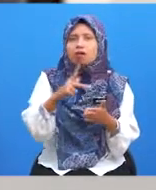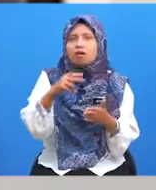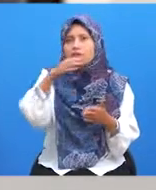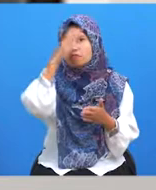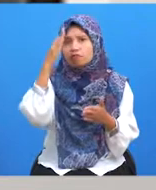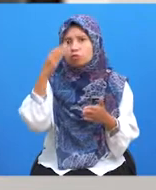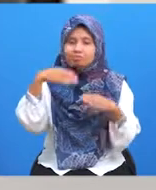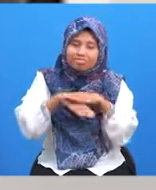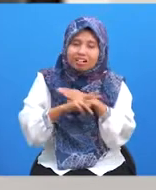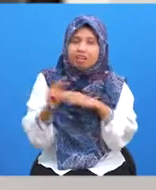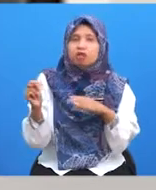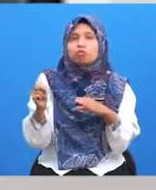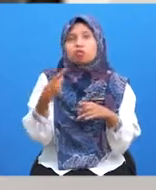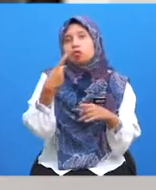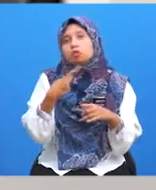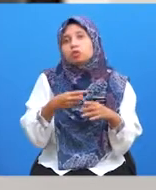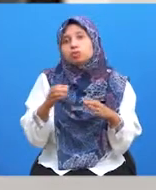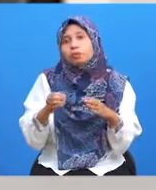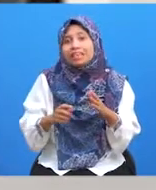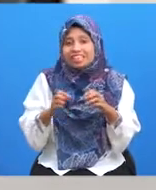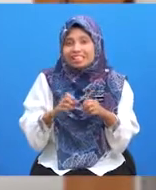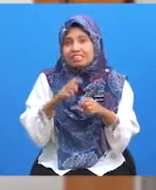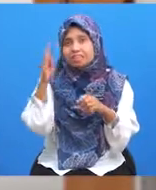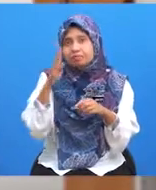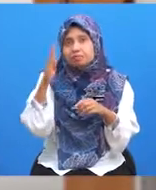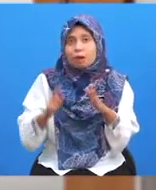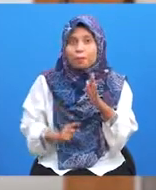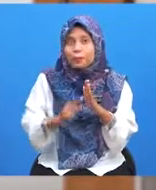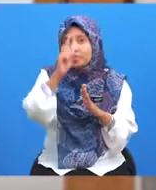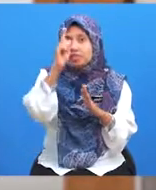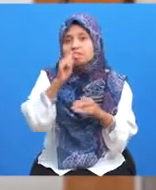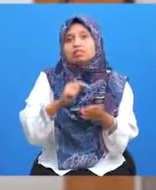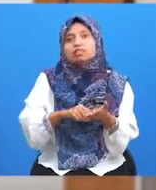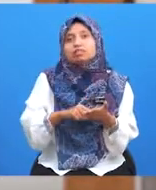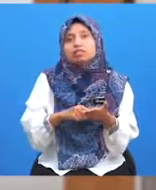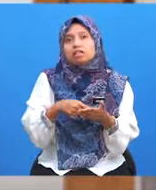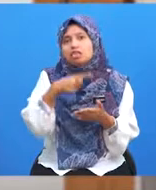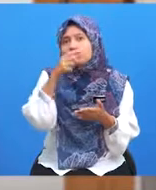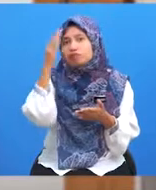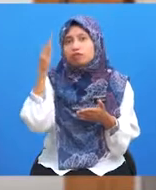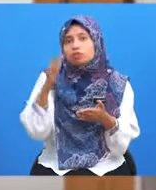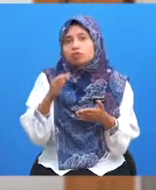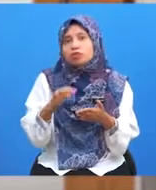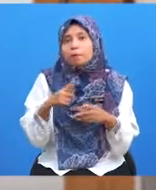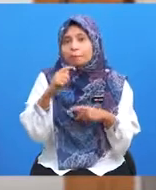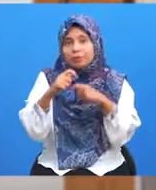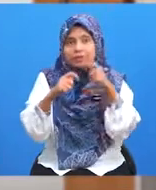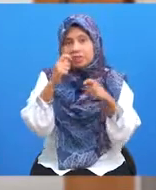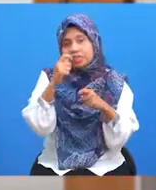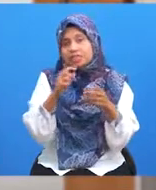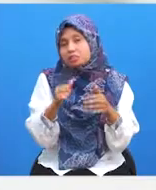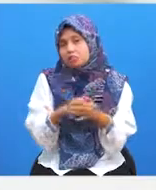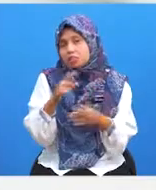yang menyebabkan berlakunya tren peningkatan ini antara faktor yang menyebabkan tren peningkatan